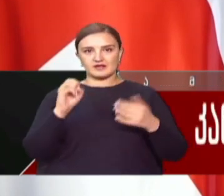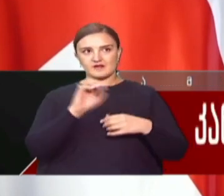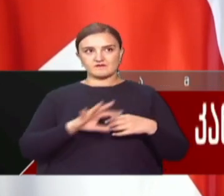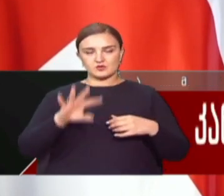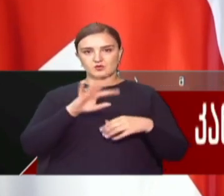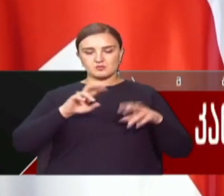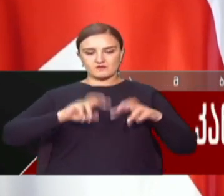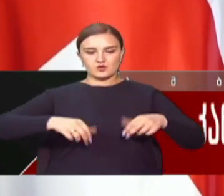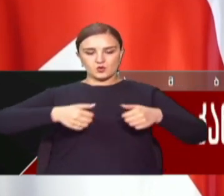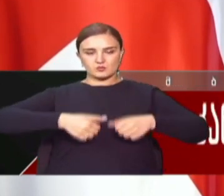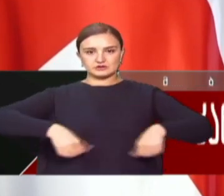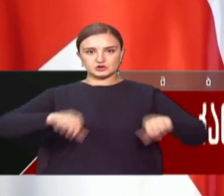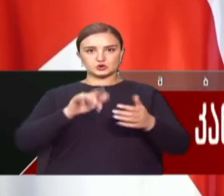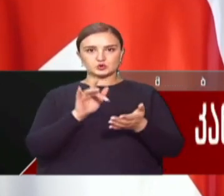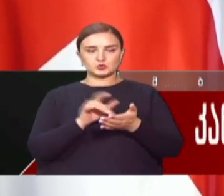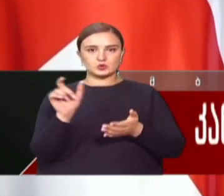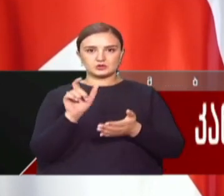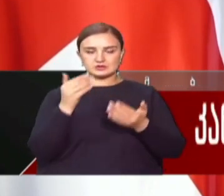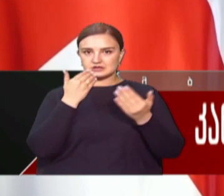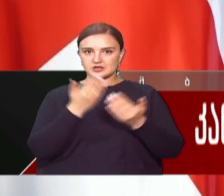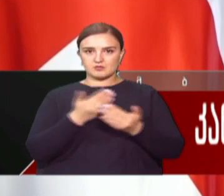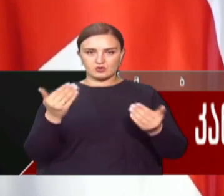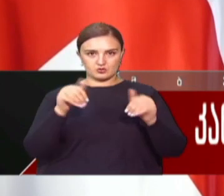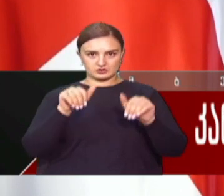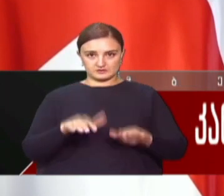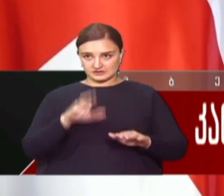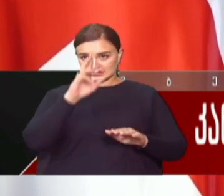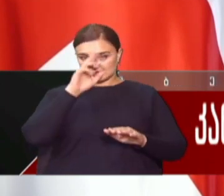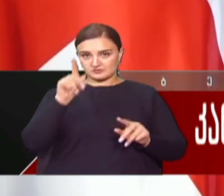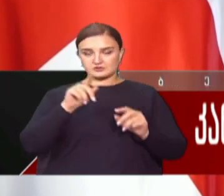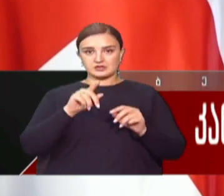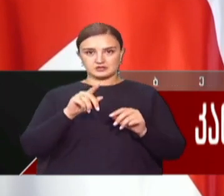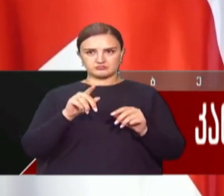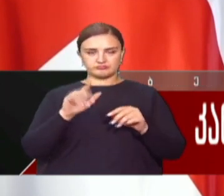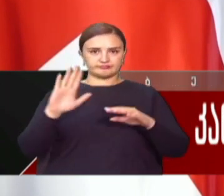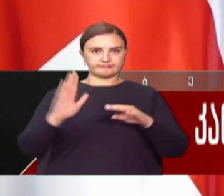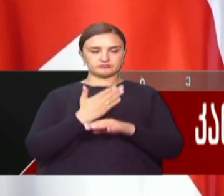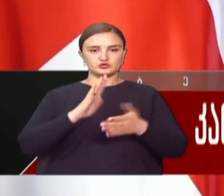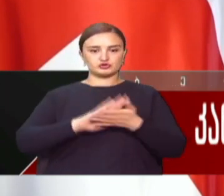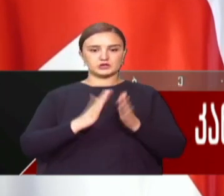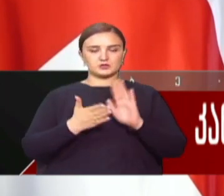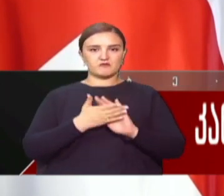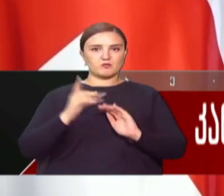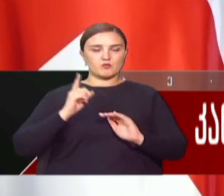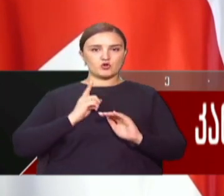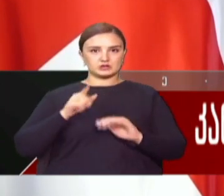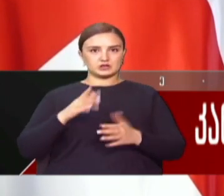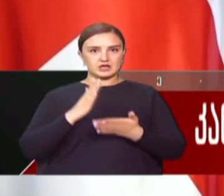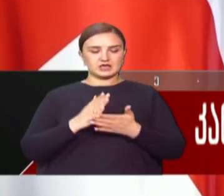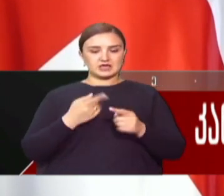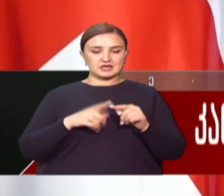shualeduri da Eurokavshiris sabolo daskuna. Sakhemtsipo khelisuflebis dasamkhovad momzadebis shetkmulta molodini gatulilia